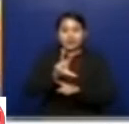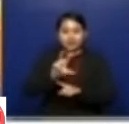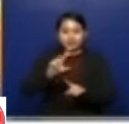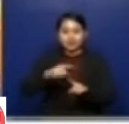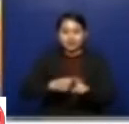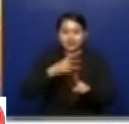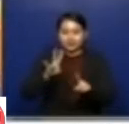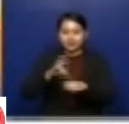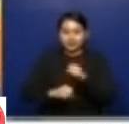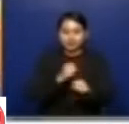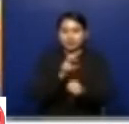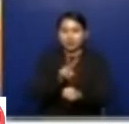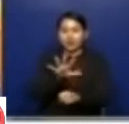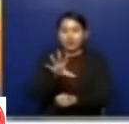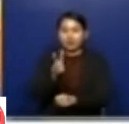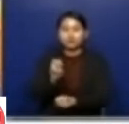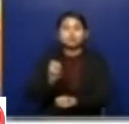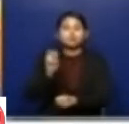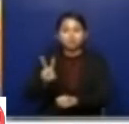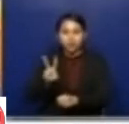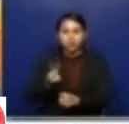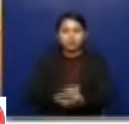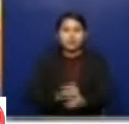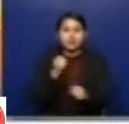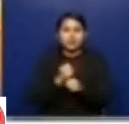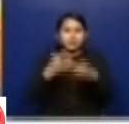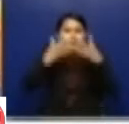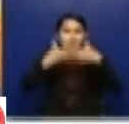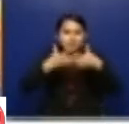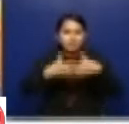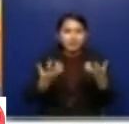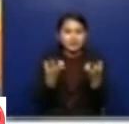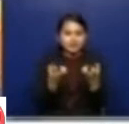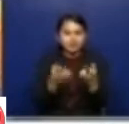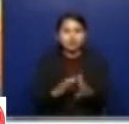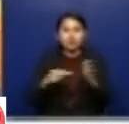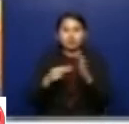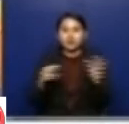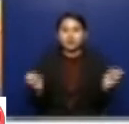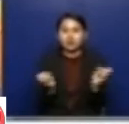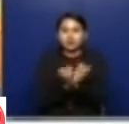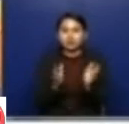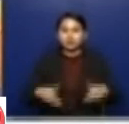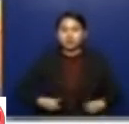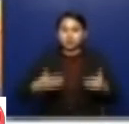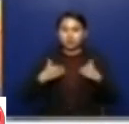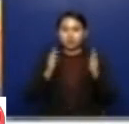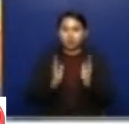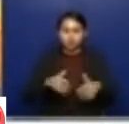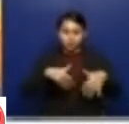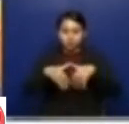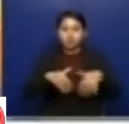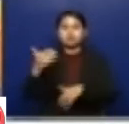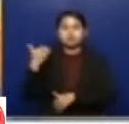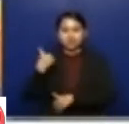มปี2562การทำเหมืองแร่ในประเทศไทยทำให้เกิดผลกระทบต่อสิ่งแวดล้อมและสุขภาพของประชาชน